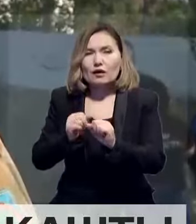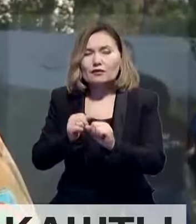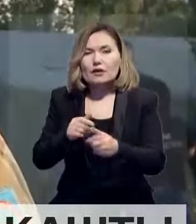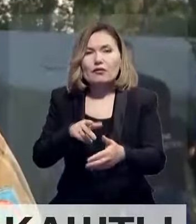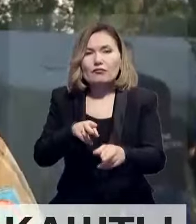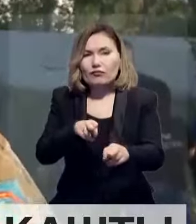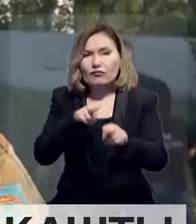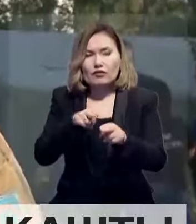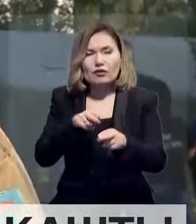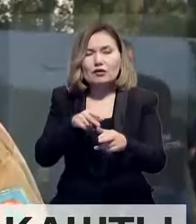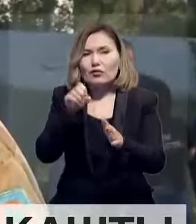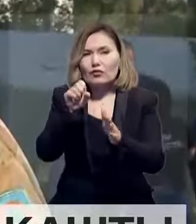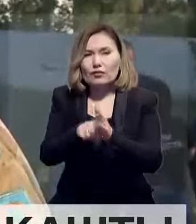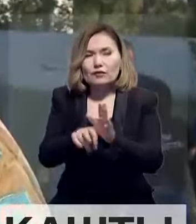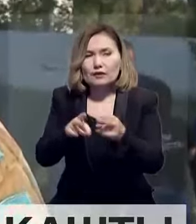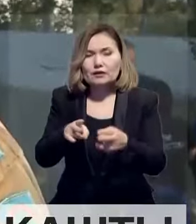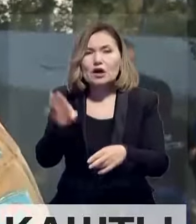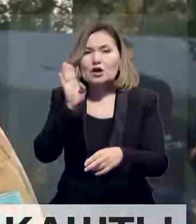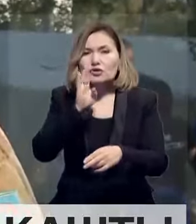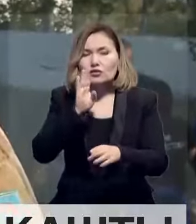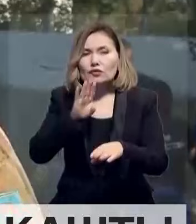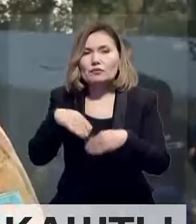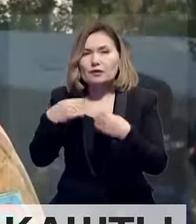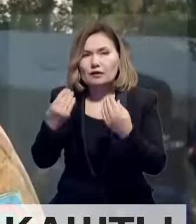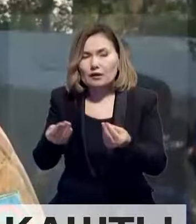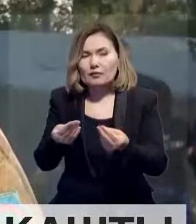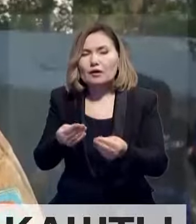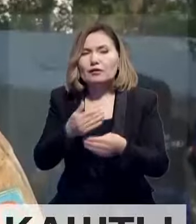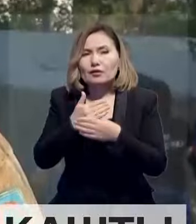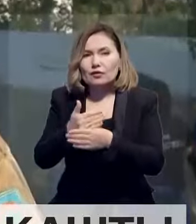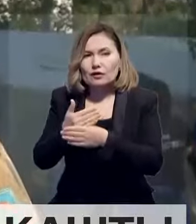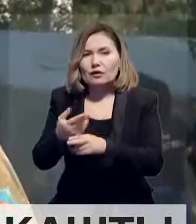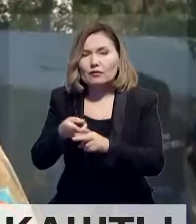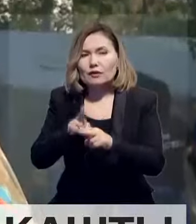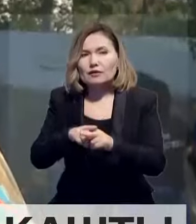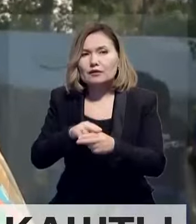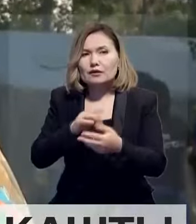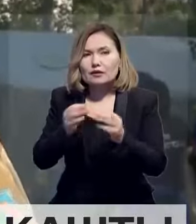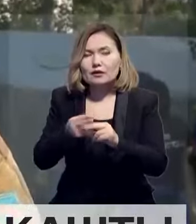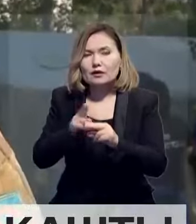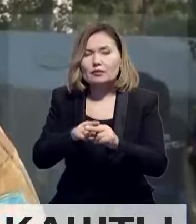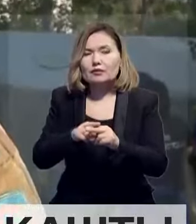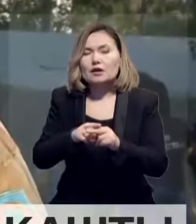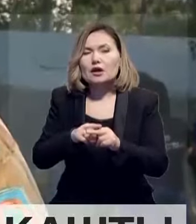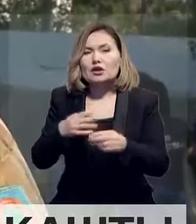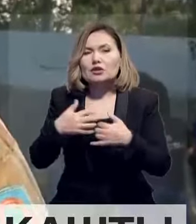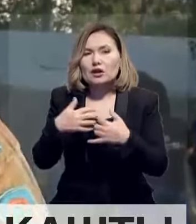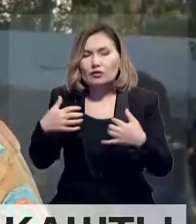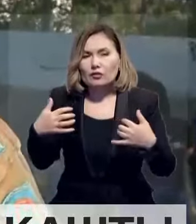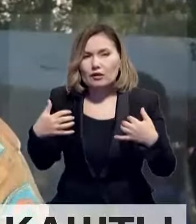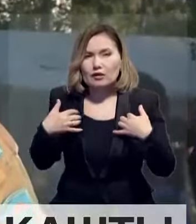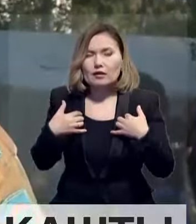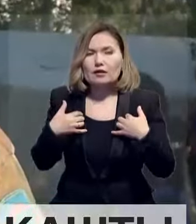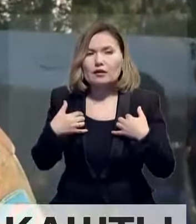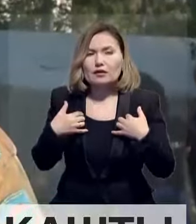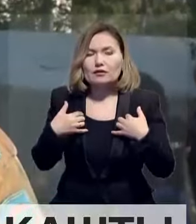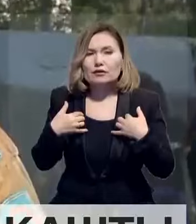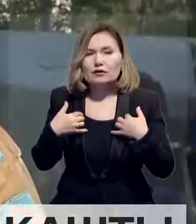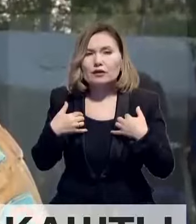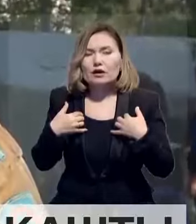атпай, су беріп, өз жануарларыңыздай көріп, мына өрт сөнгенсін, ол жануарлар